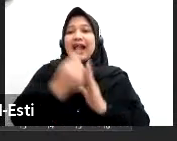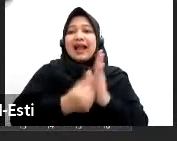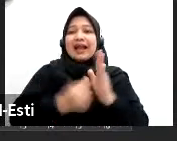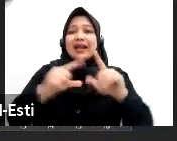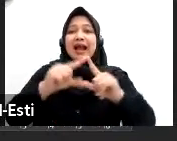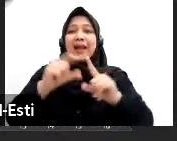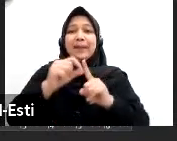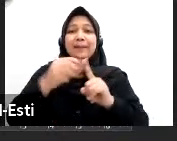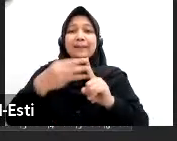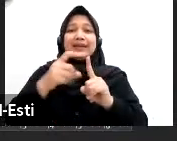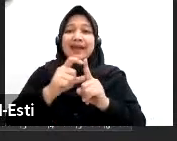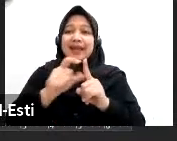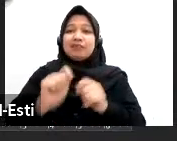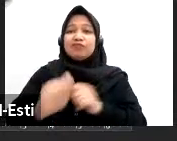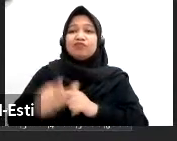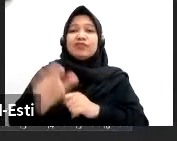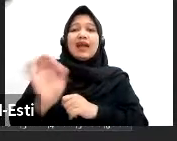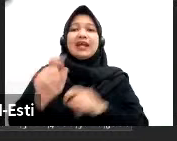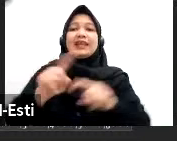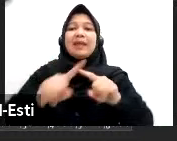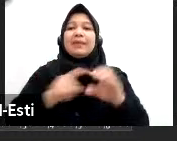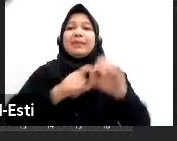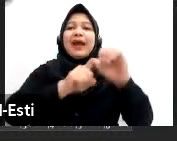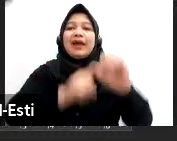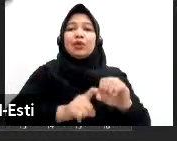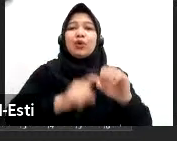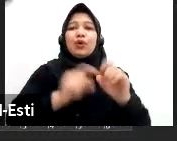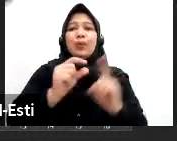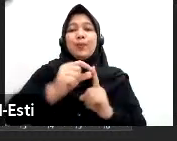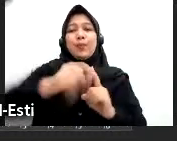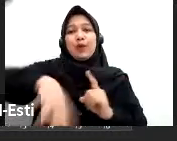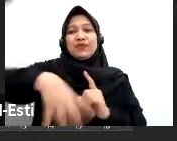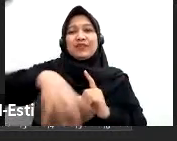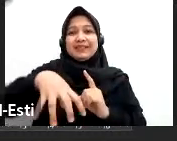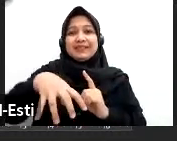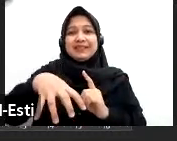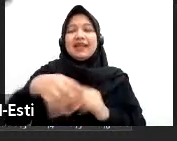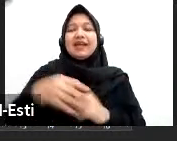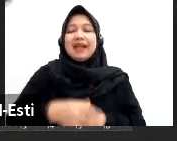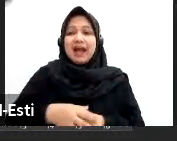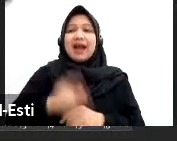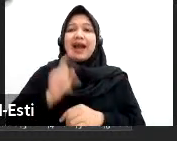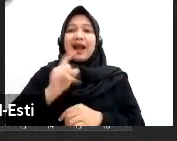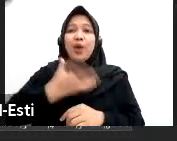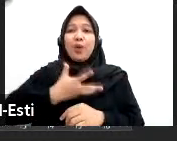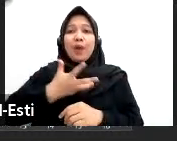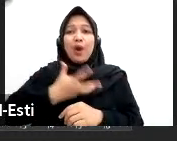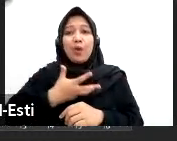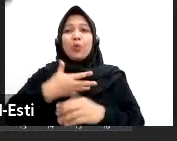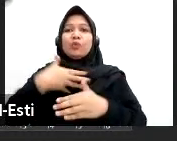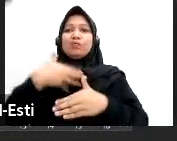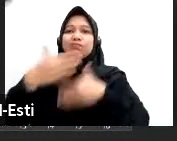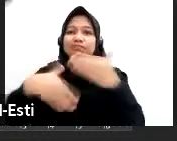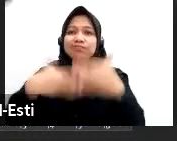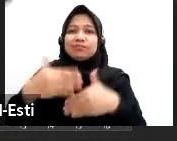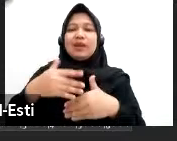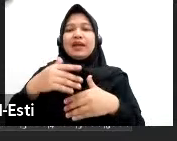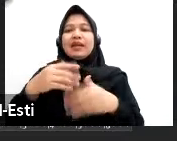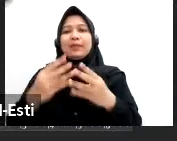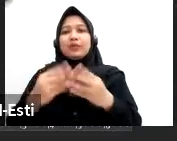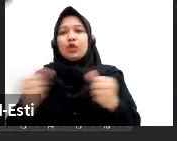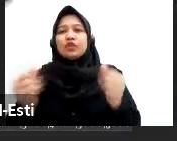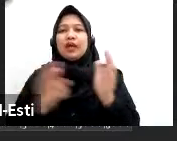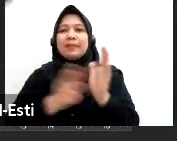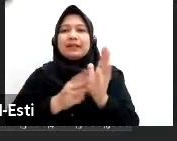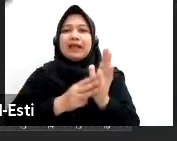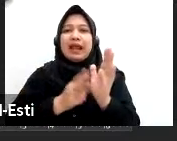tapi mereka bergantung kepada provinsi hingga untuk melaksanakan kegiatan penyelesaian sengketa dalam tahap dalam